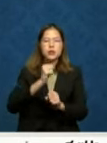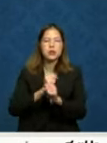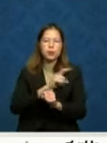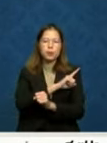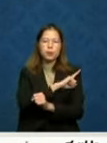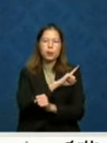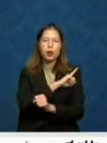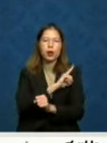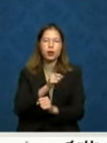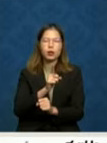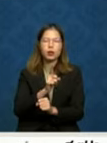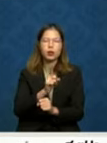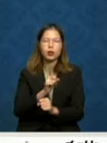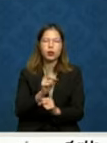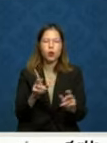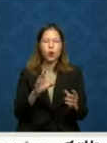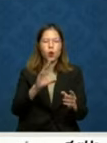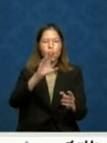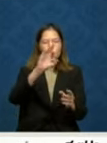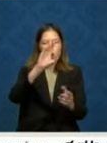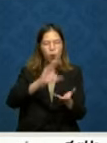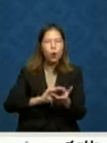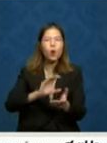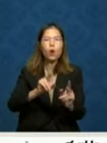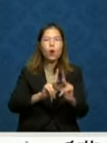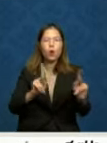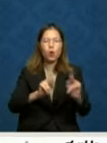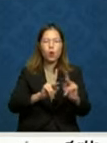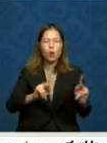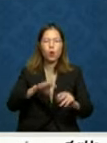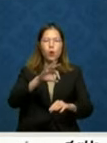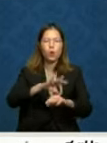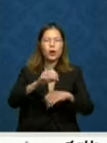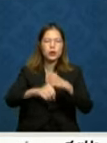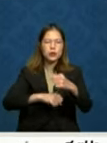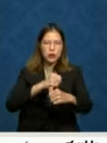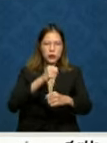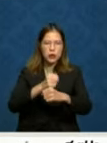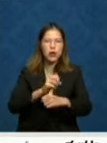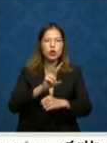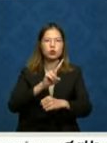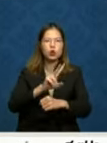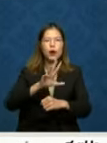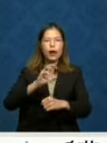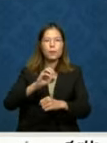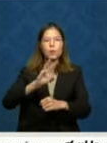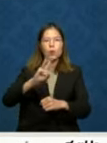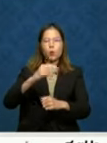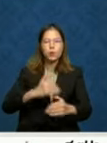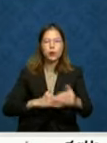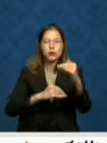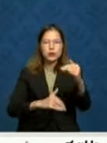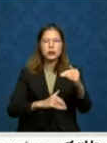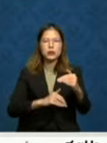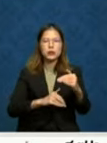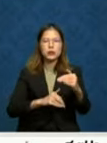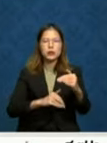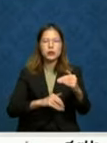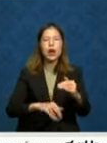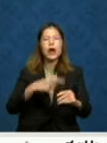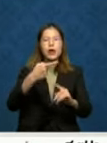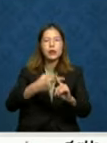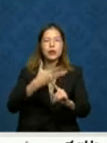ายพระราชบัญญัติกองทุนเพื่อผู้เคยเป็นสมาชิกรัฐสภาพ.ศ. 2556มีผลใช้บังคับเมื่อวันที่23พฤษภา